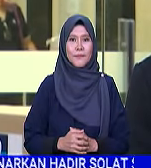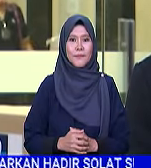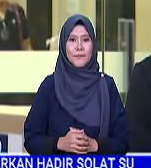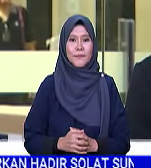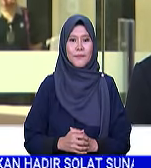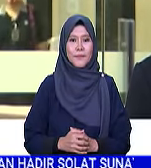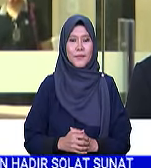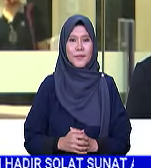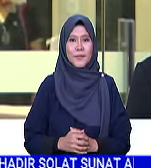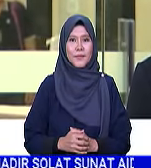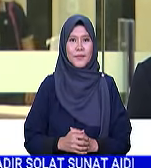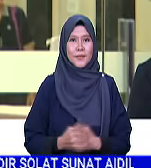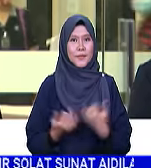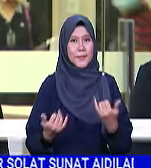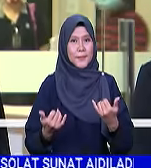Sekarang ini pihak